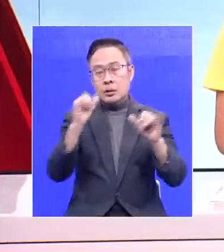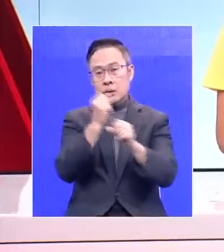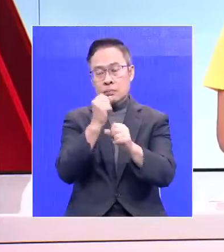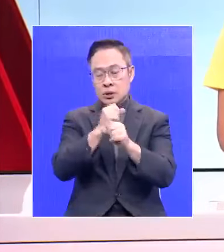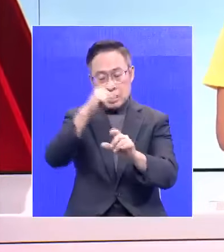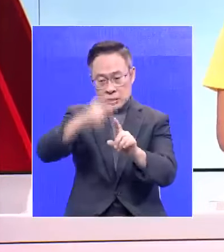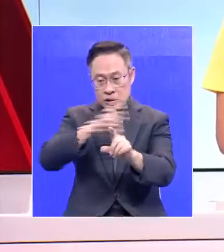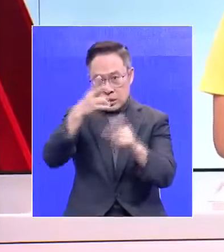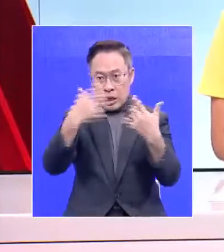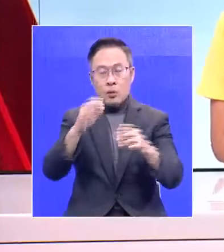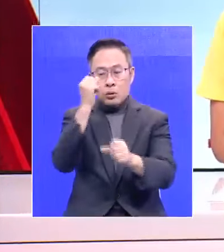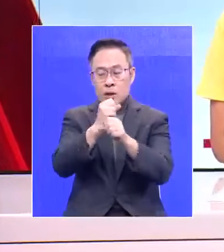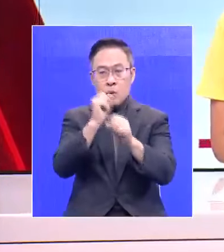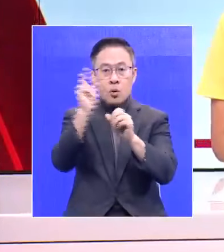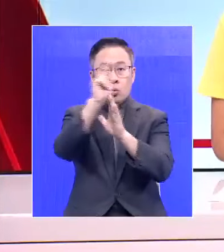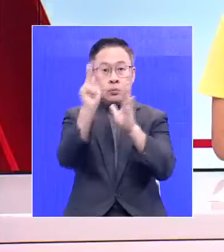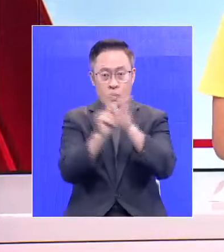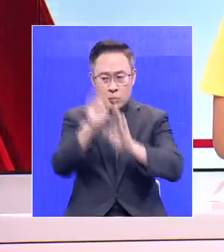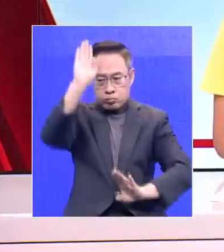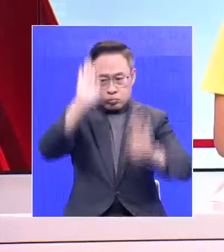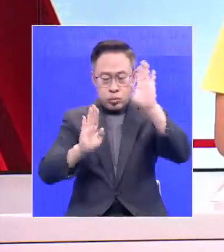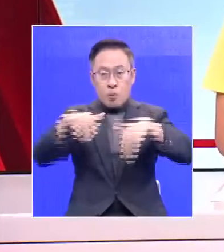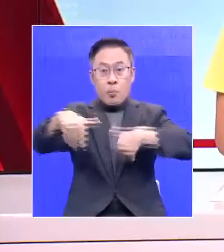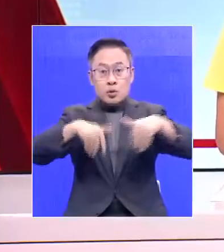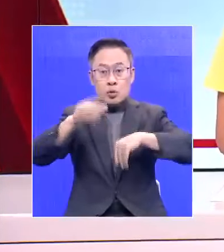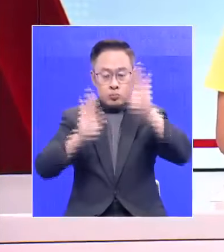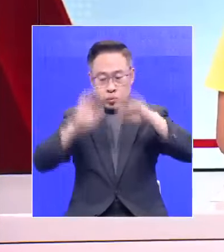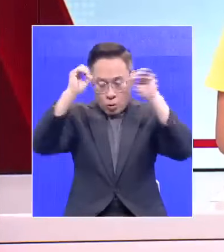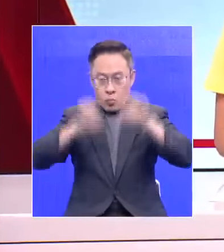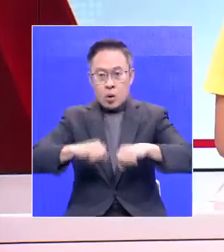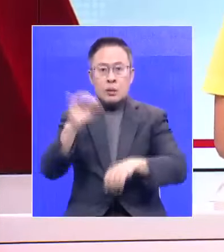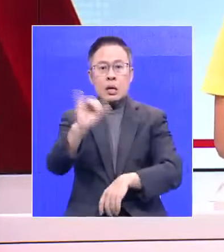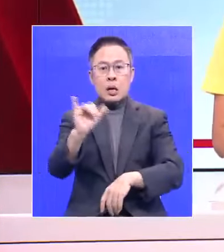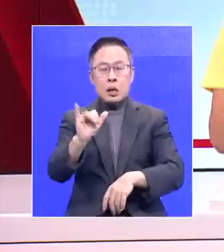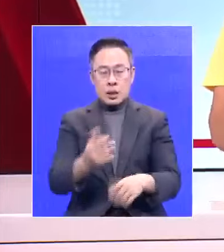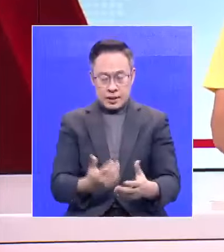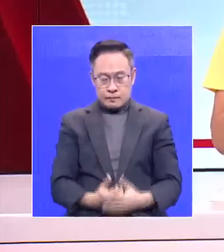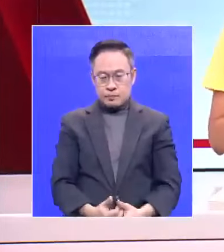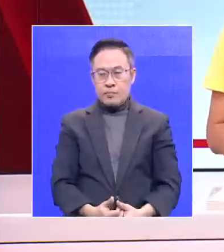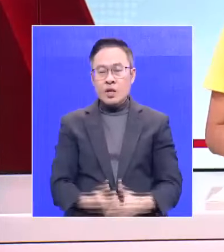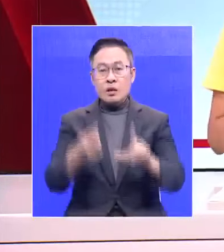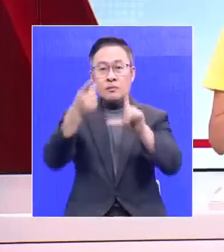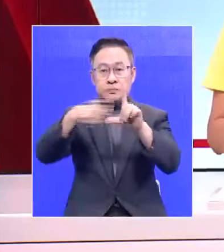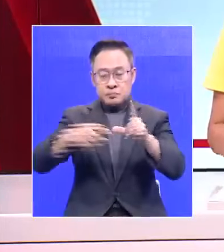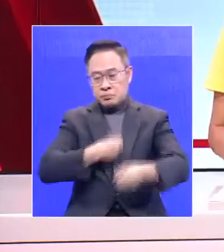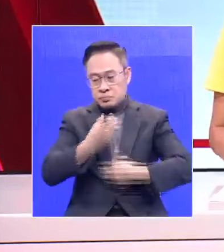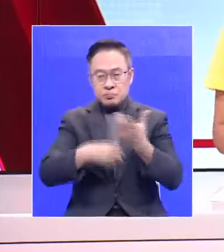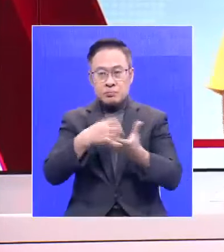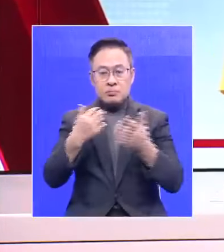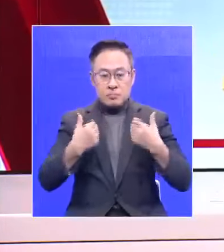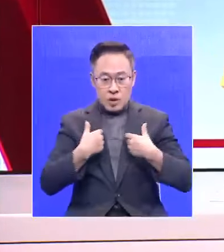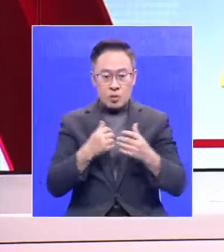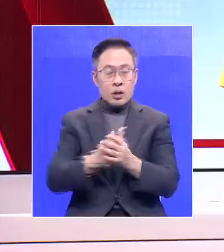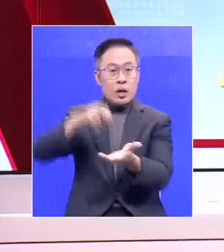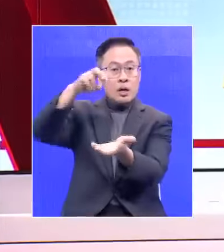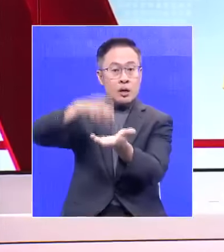ก็มีความเห็นจากพรรคการเมืองเกี่ยวกับประเด็นเรื่องของการแก้ประชามติด้วยนะคะขณะที่การรับรองสว.